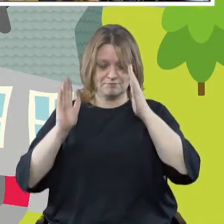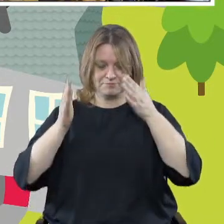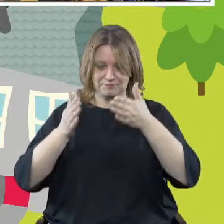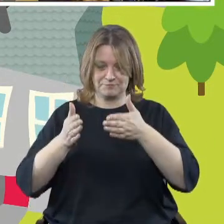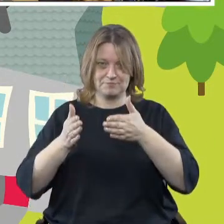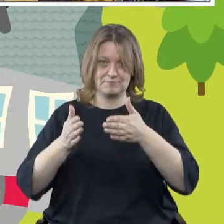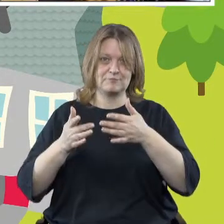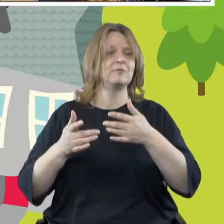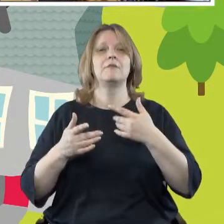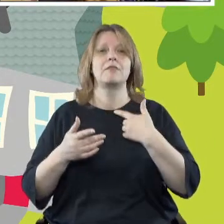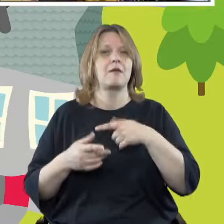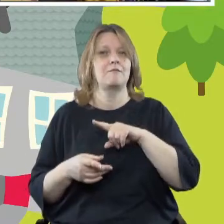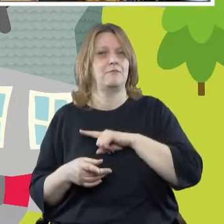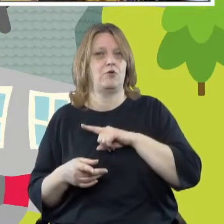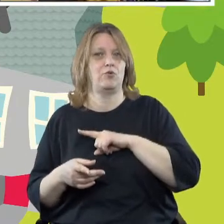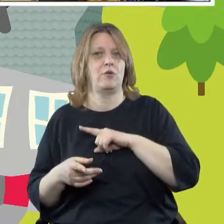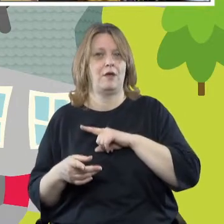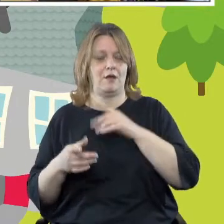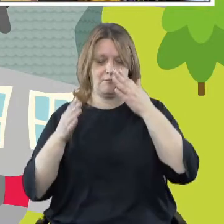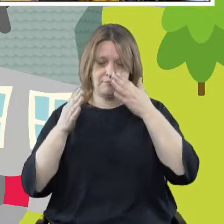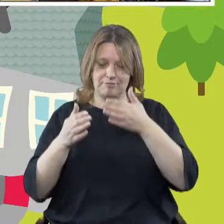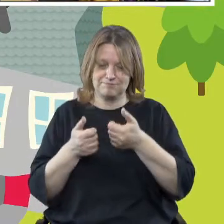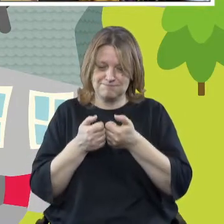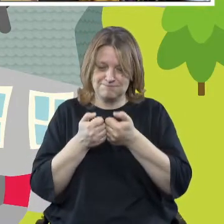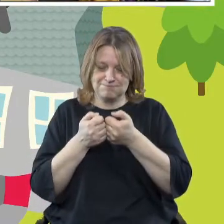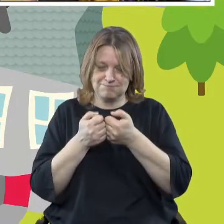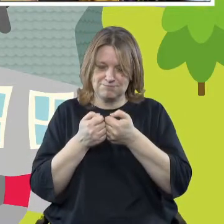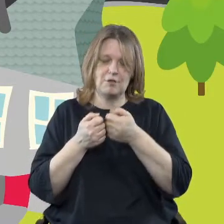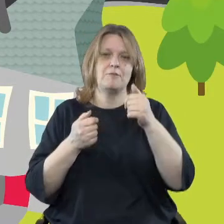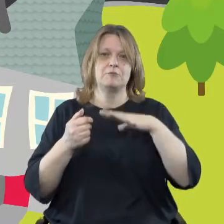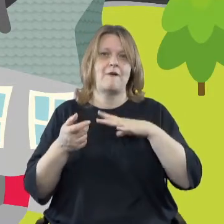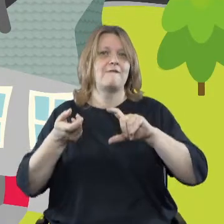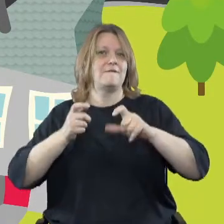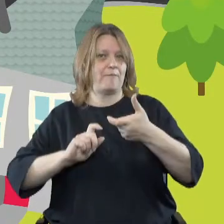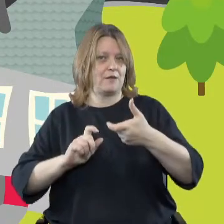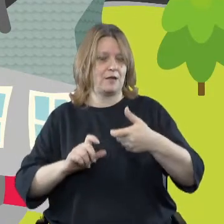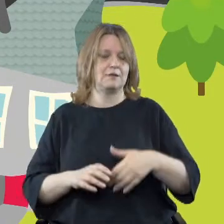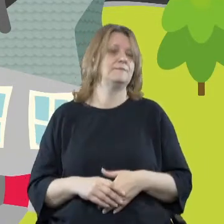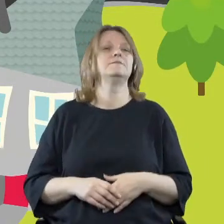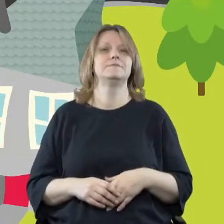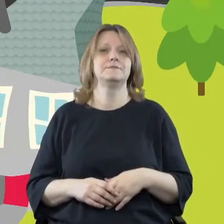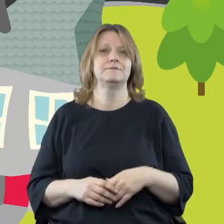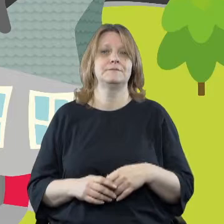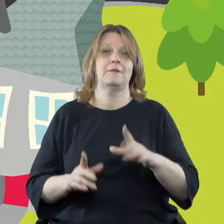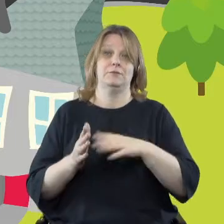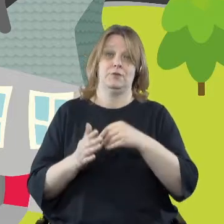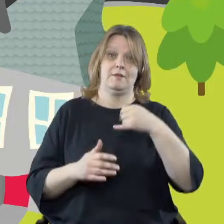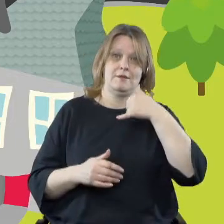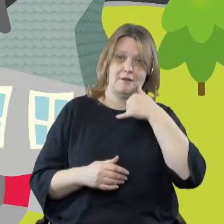zaburzyć waszą koncentrację i może dojść do, niestety, do wypadku. Czyli jest to na przykład